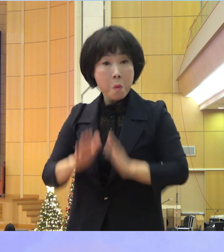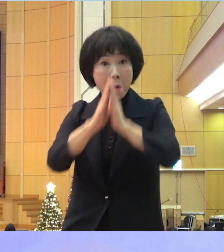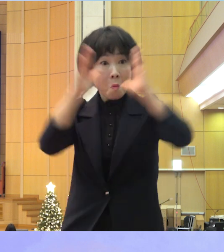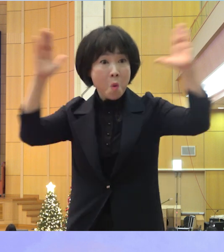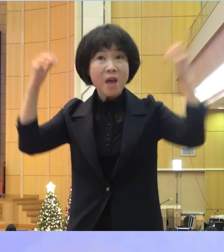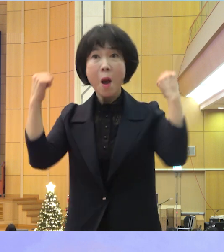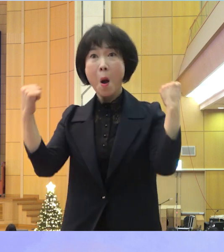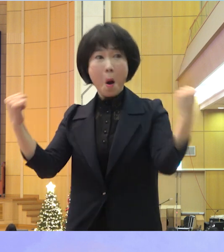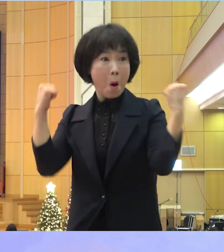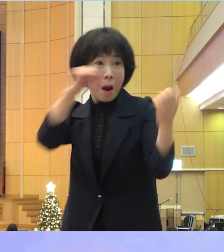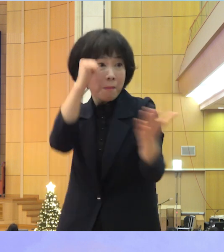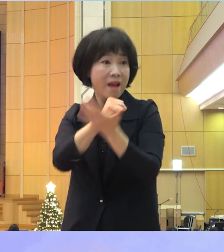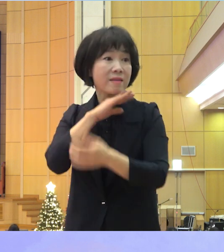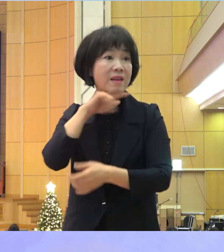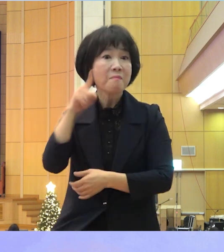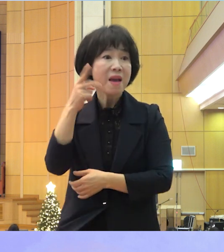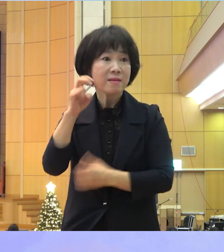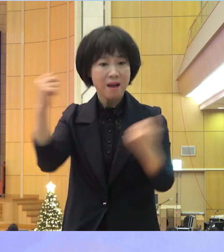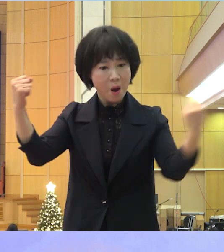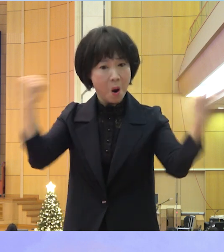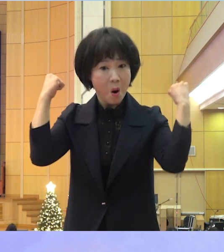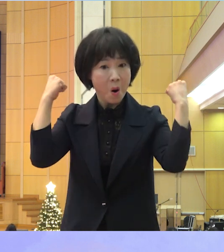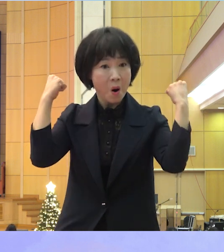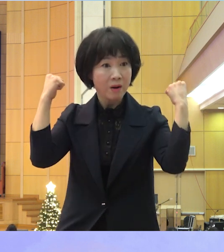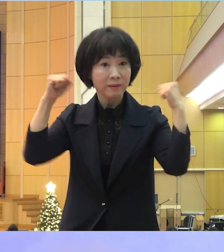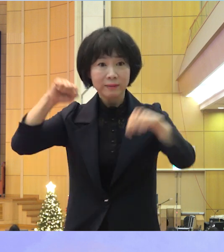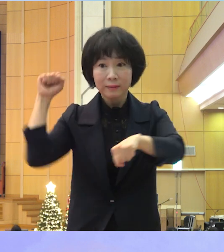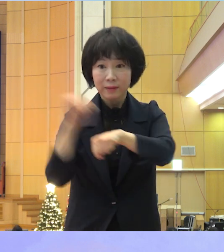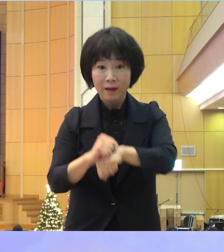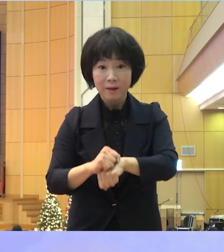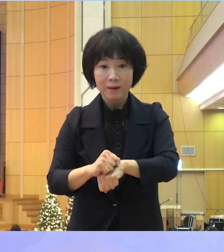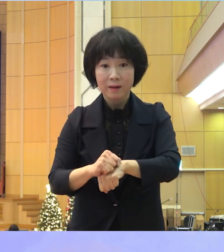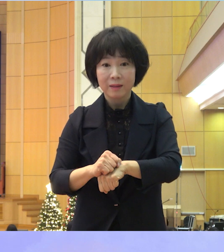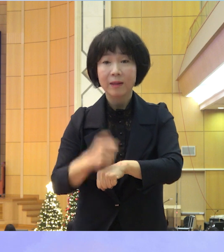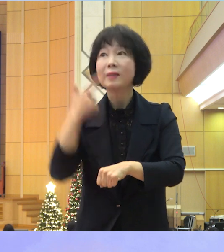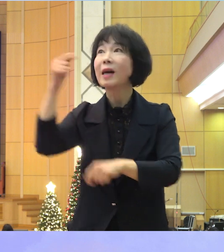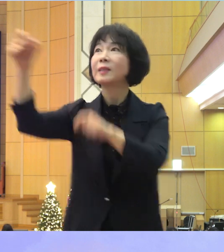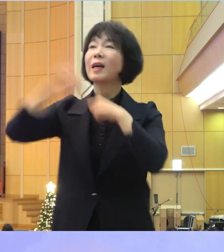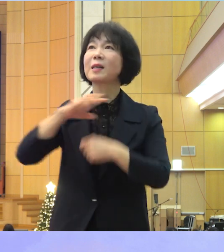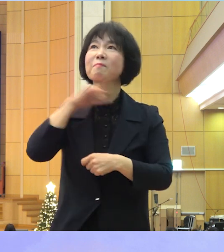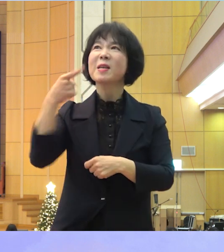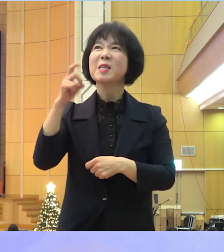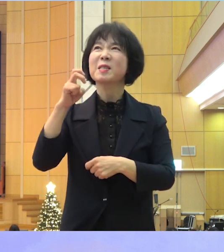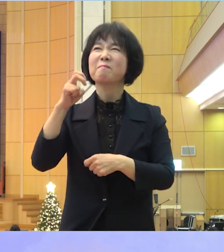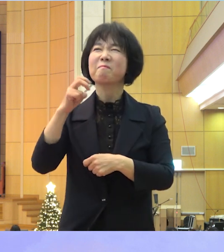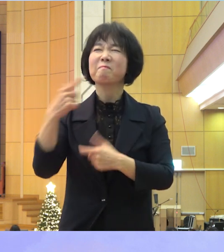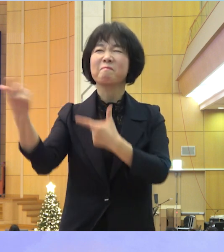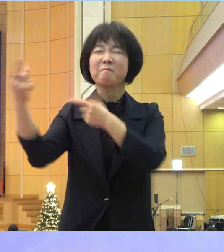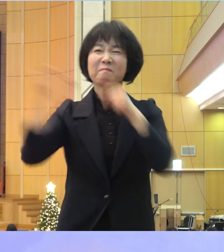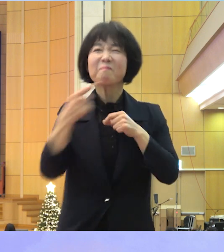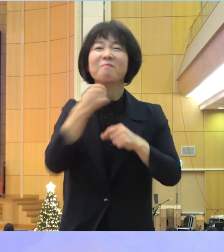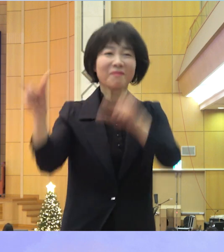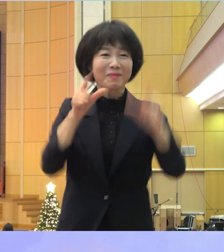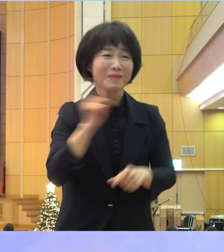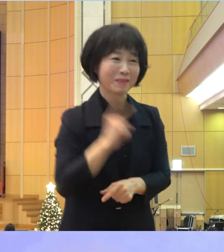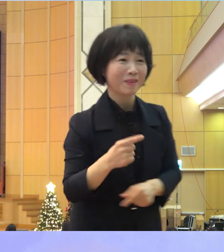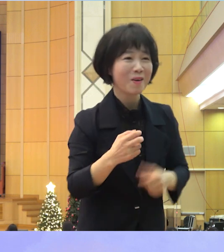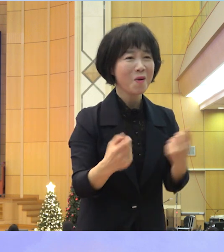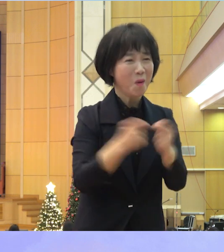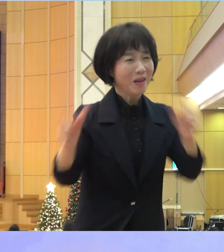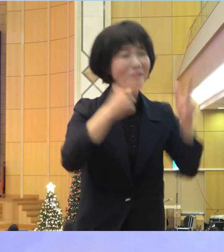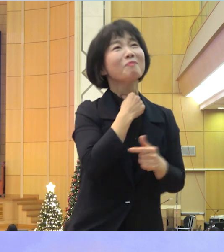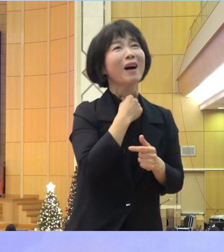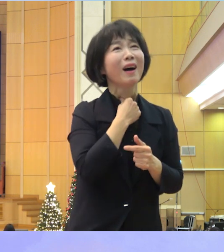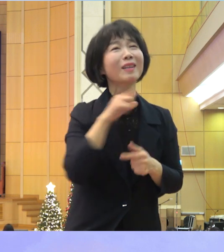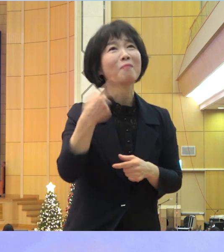느보산을 올라갈 정도로 건강했다 그러잖아. 그래서 나도 120세까지 살 거야. 막지 마. 할렐루야.